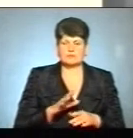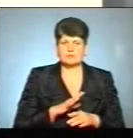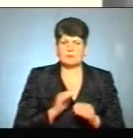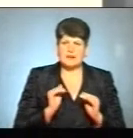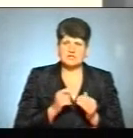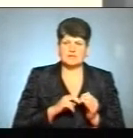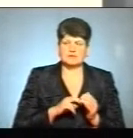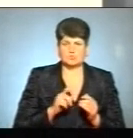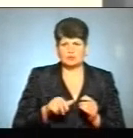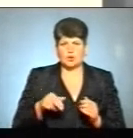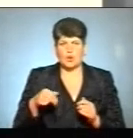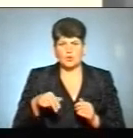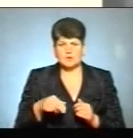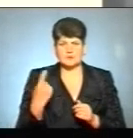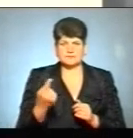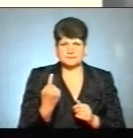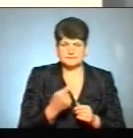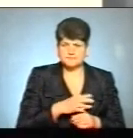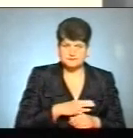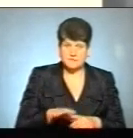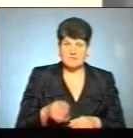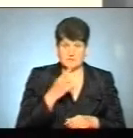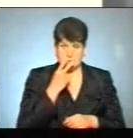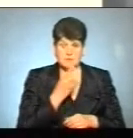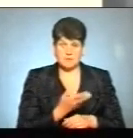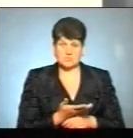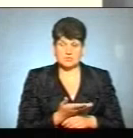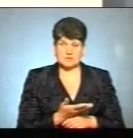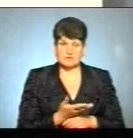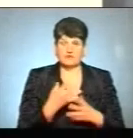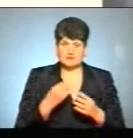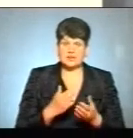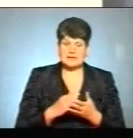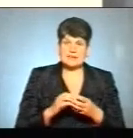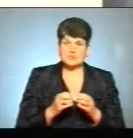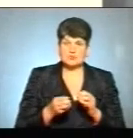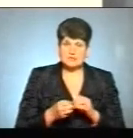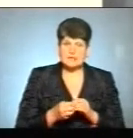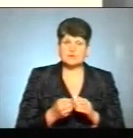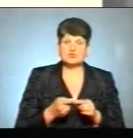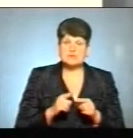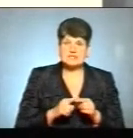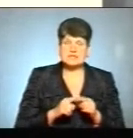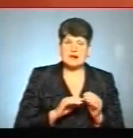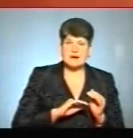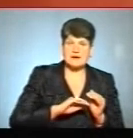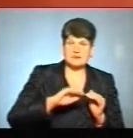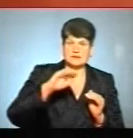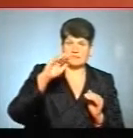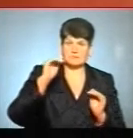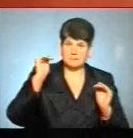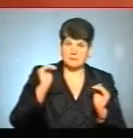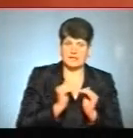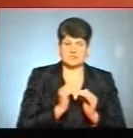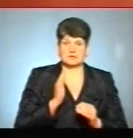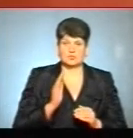менше виходили на вулицю, менше контактували. І ви бачите, вже є результати даються про те, що ця крива зменшується. У нас ситуація